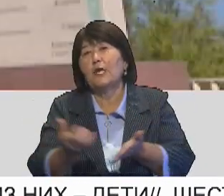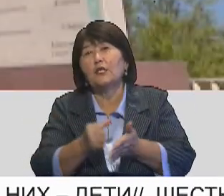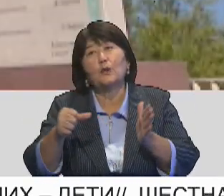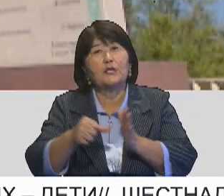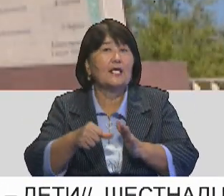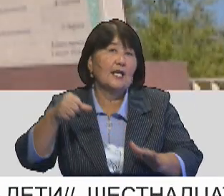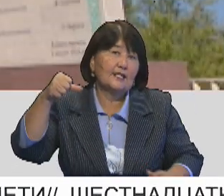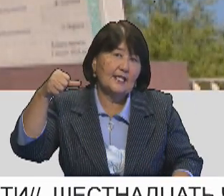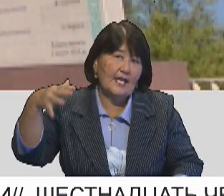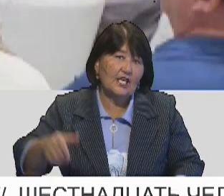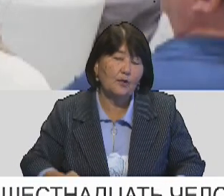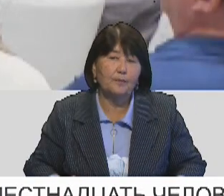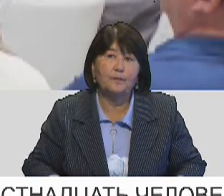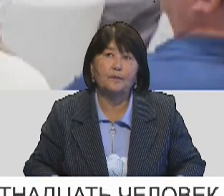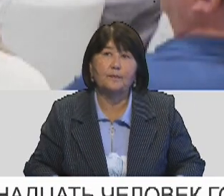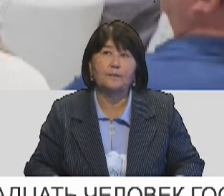энергии.